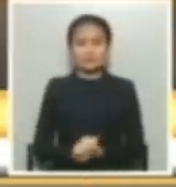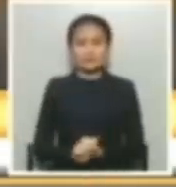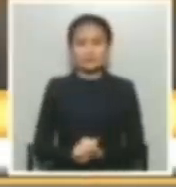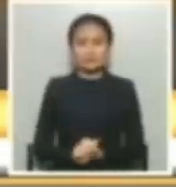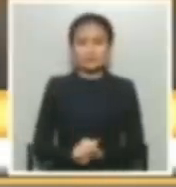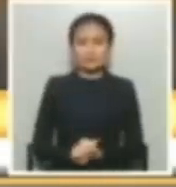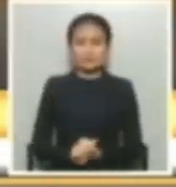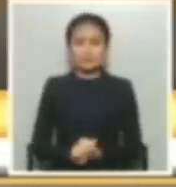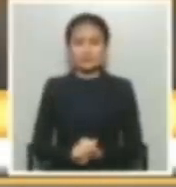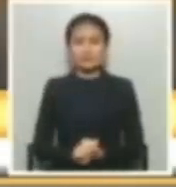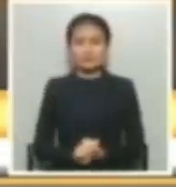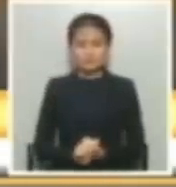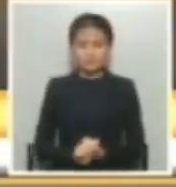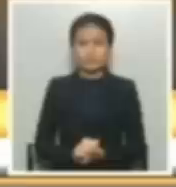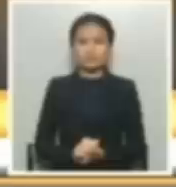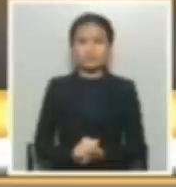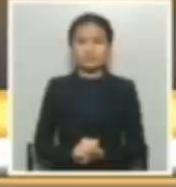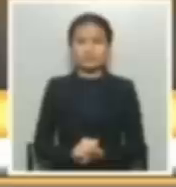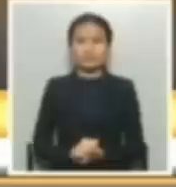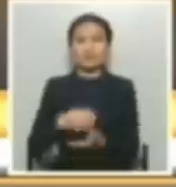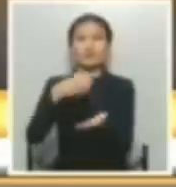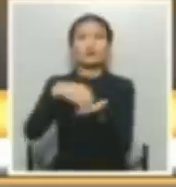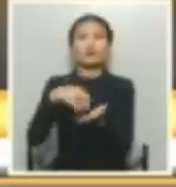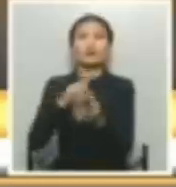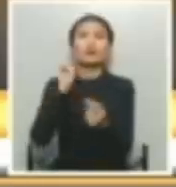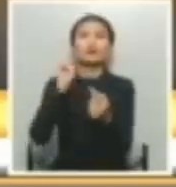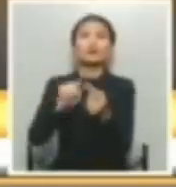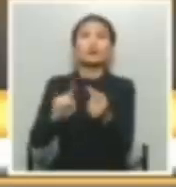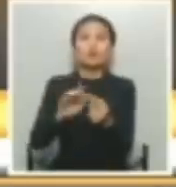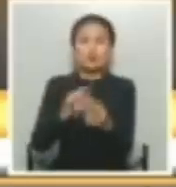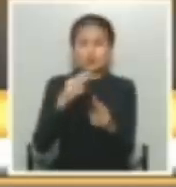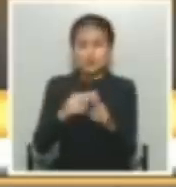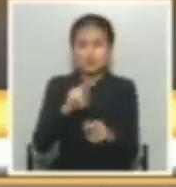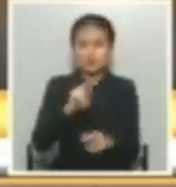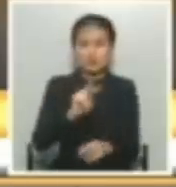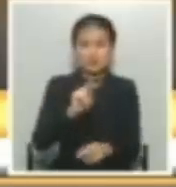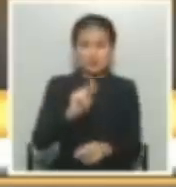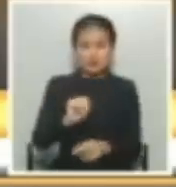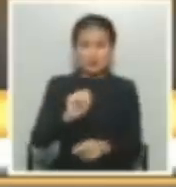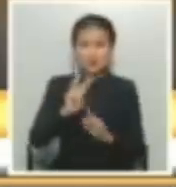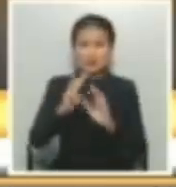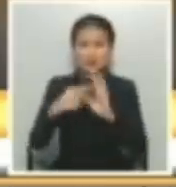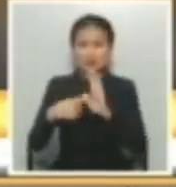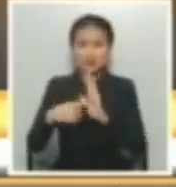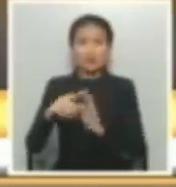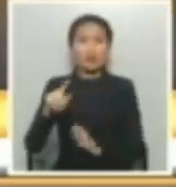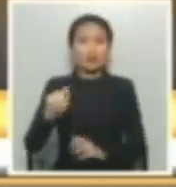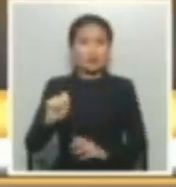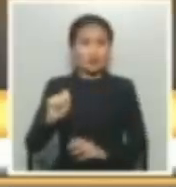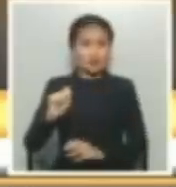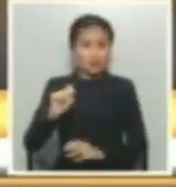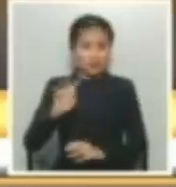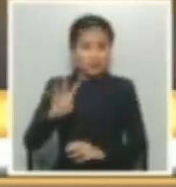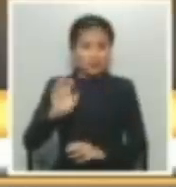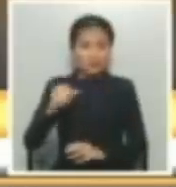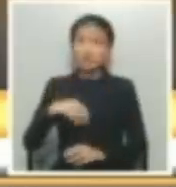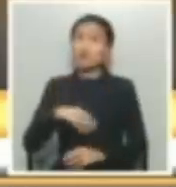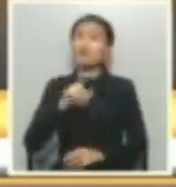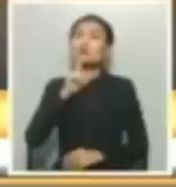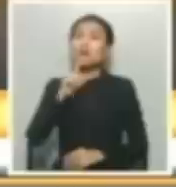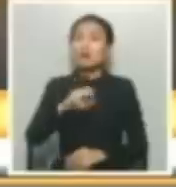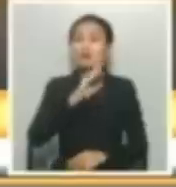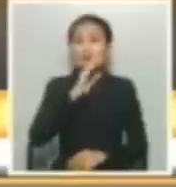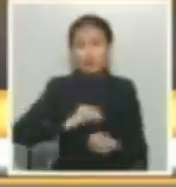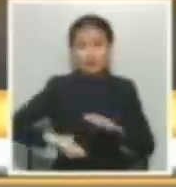ผมต้องกราบเรียนผ่านท่านประธานไปยังท่านนวัตเลยนะครับถ้าท่านมีหลักฐานเนี่ยผมท้าเลยนะถ้า